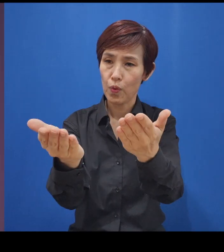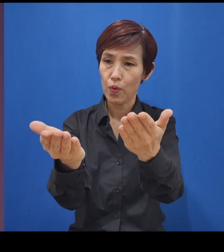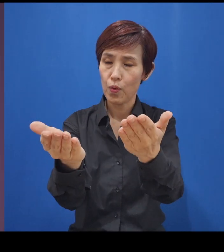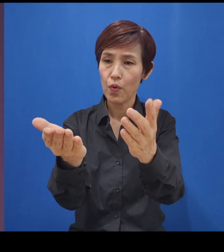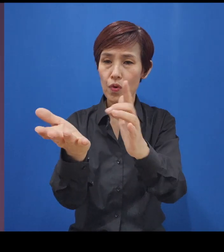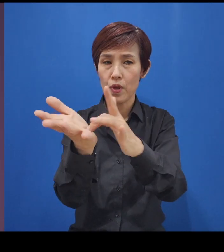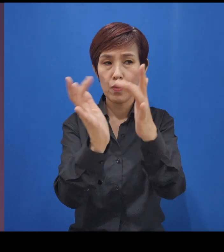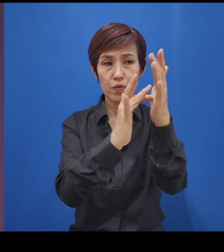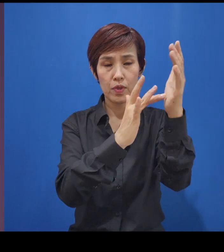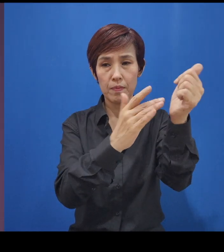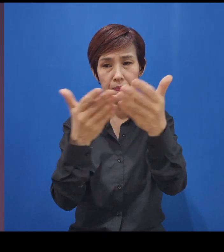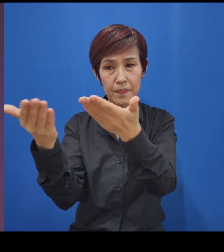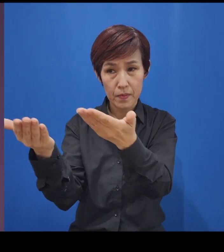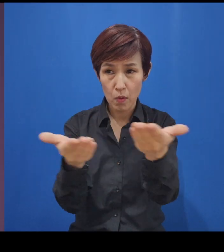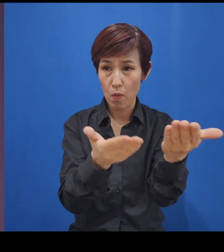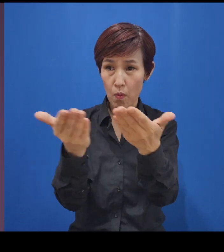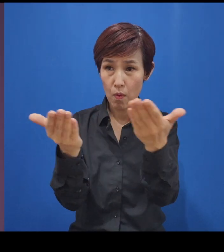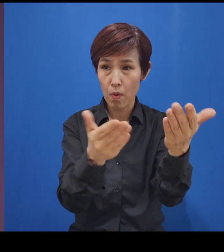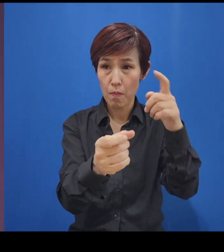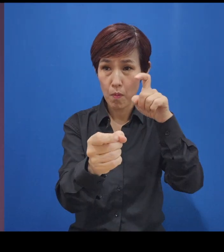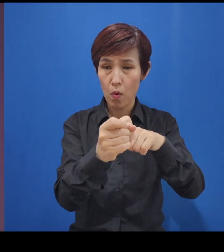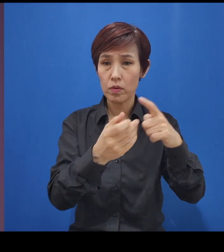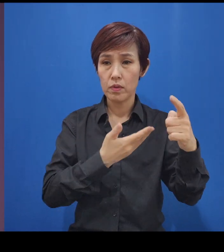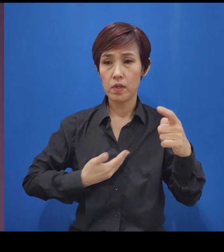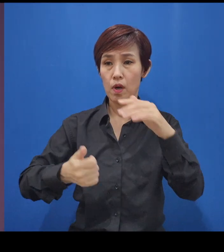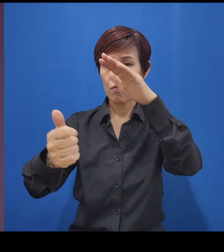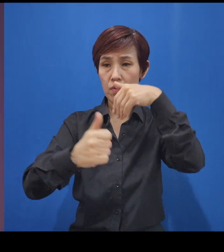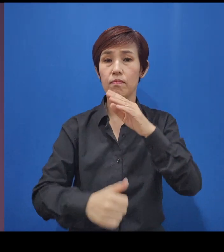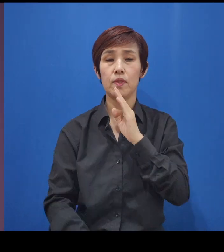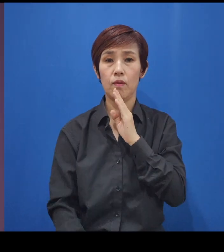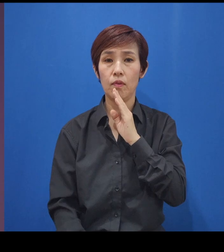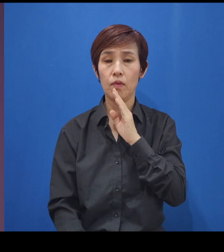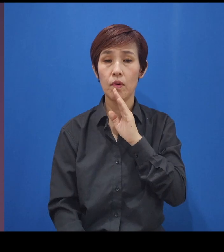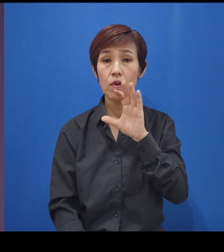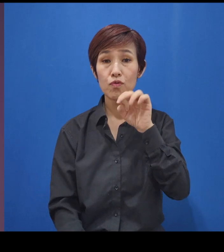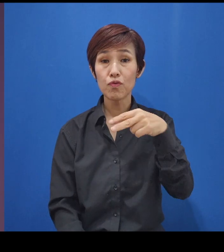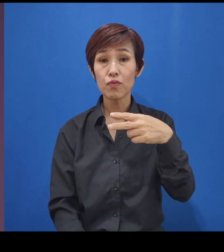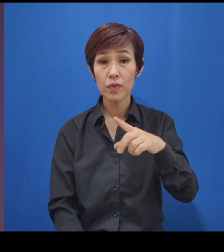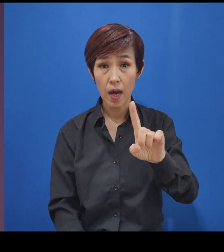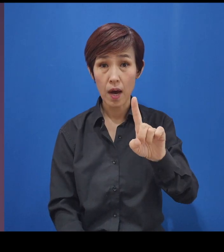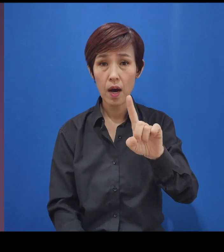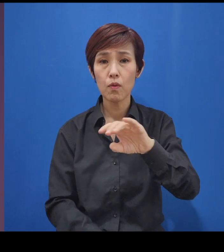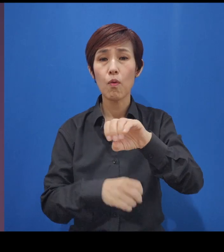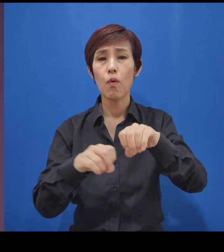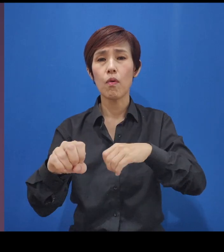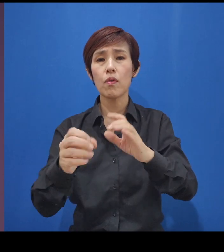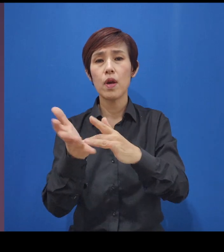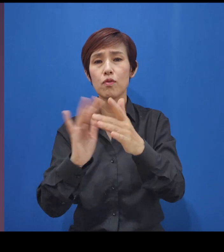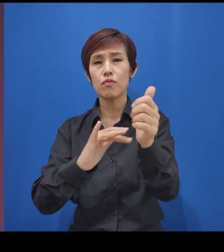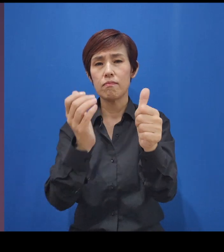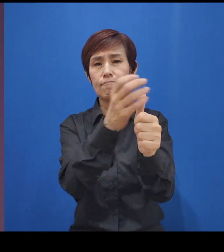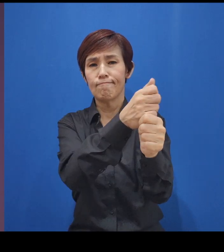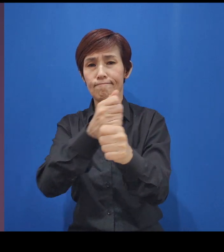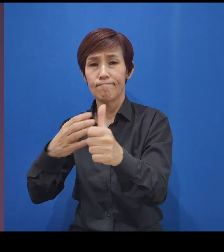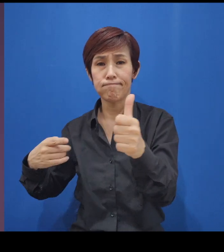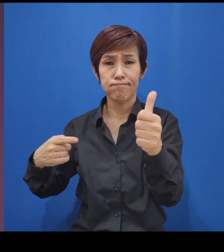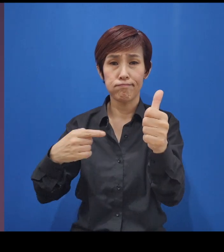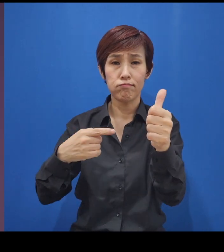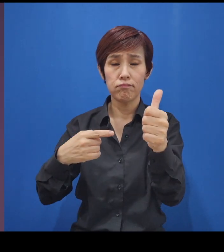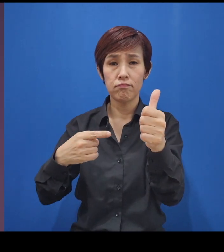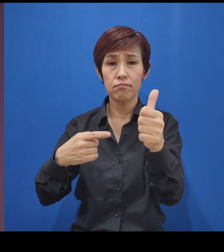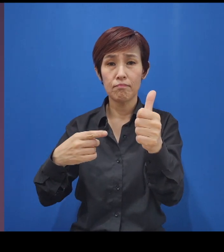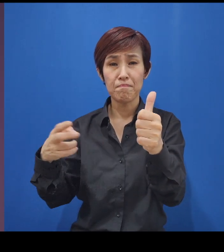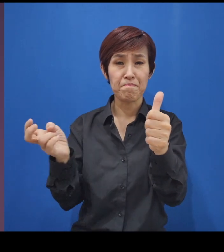그들을 예수님께로 인도하라고 부른 건데, 유다는 반대로 예수를 잡아 죽이려고 하는